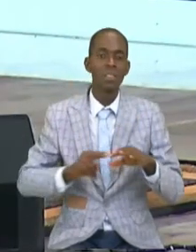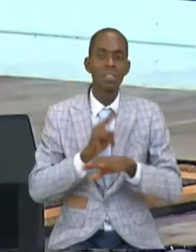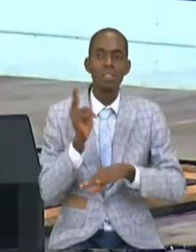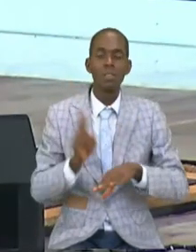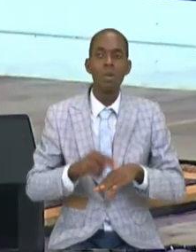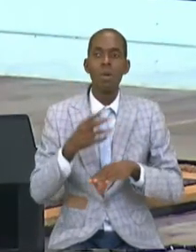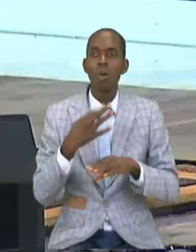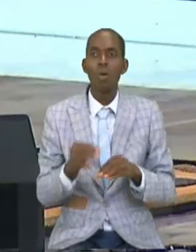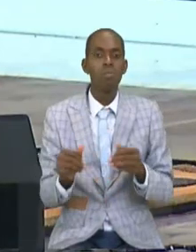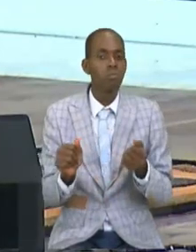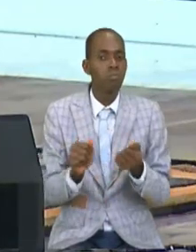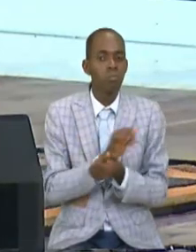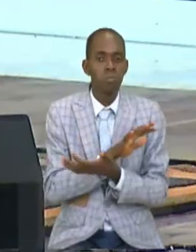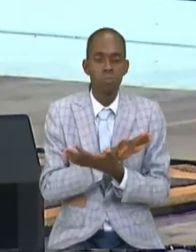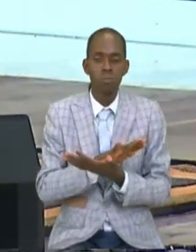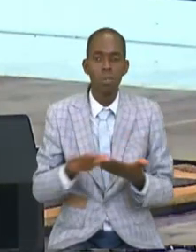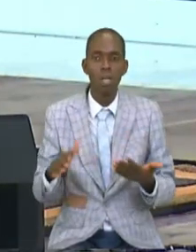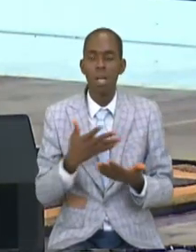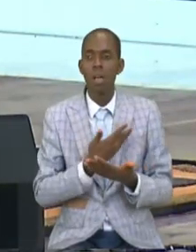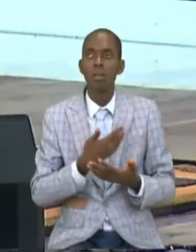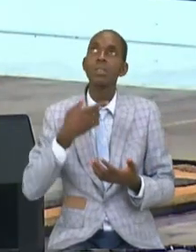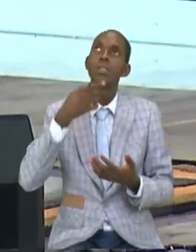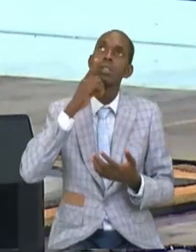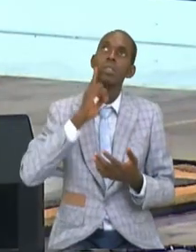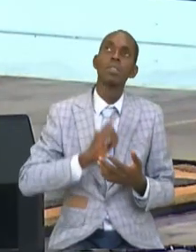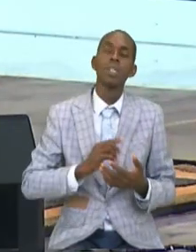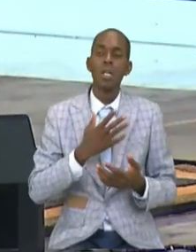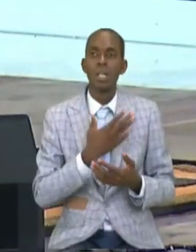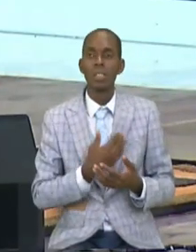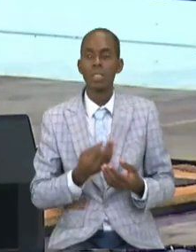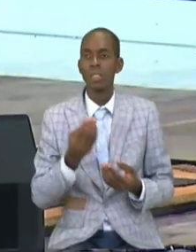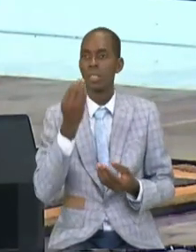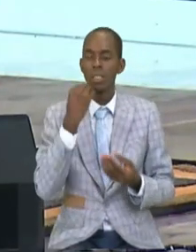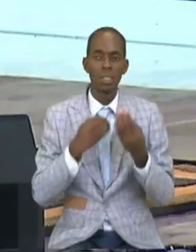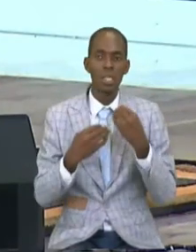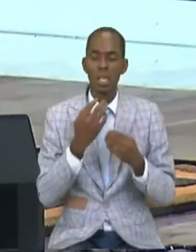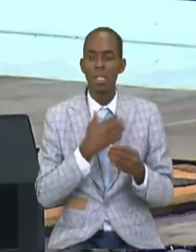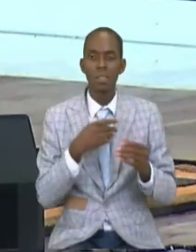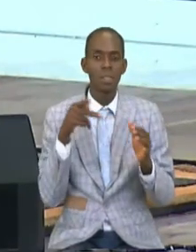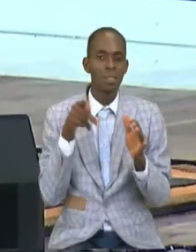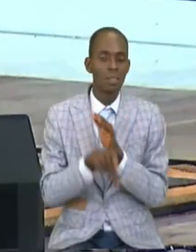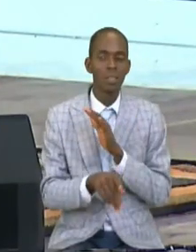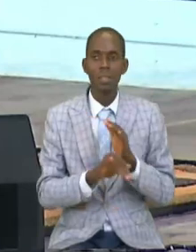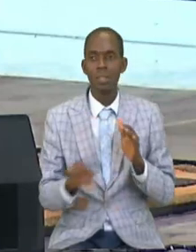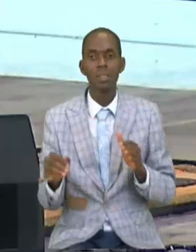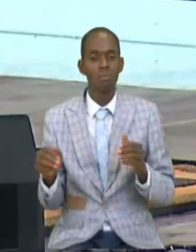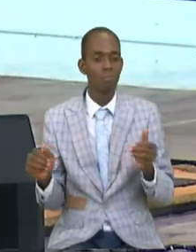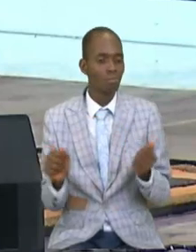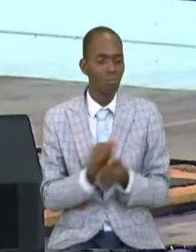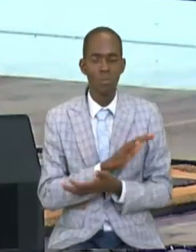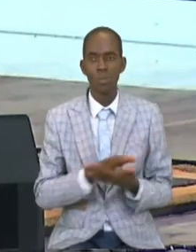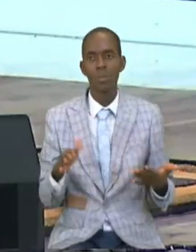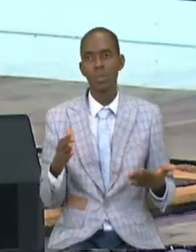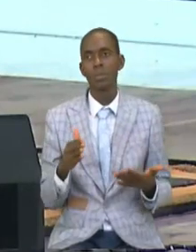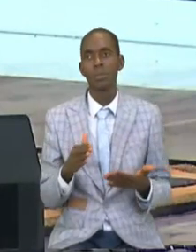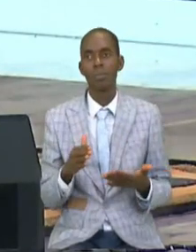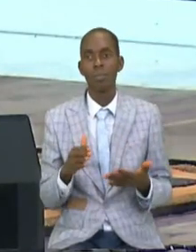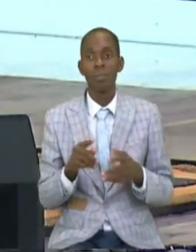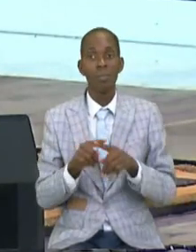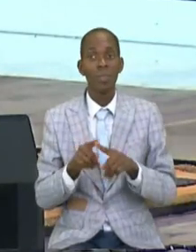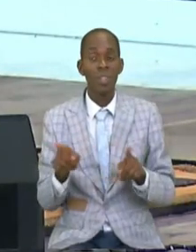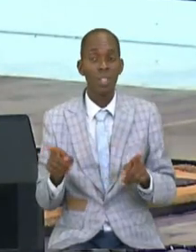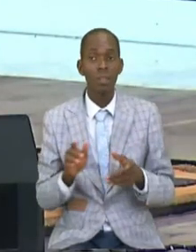nature de dévorer, de détruire, de dépecer, de tuer, de mettre en